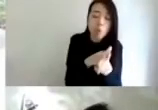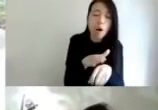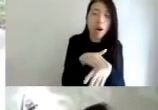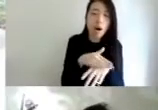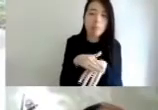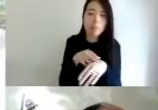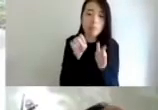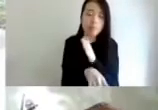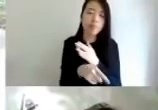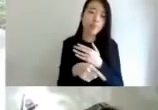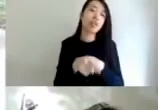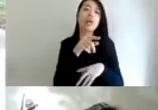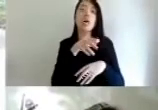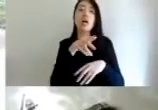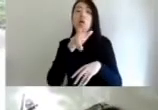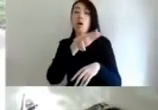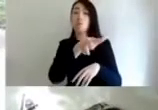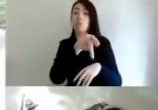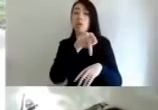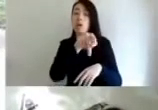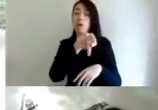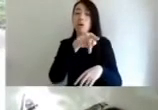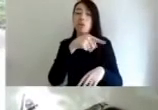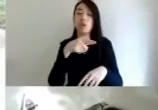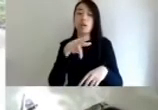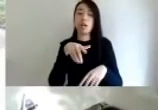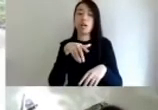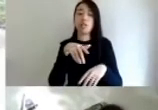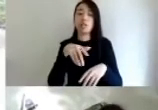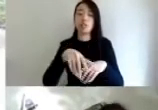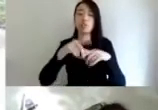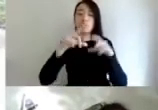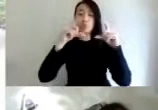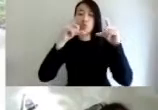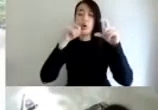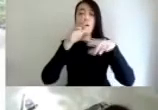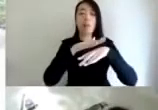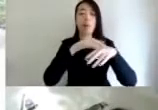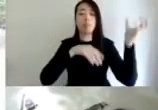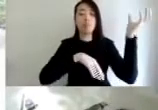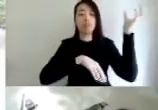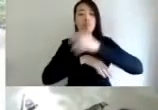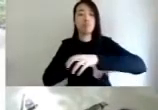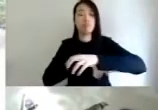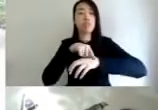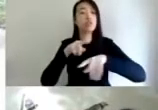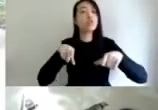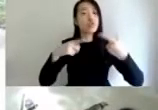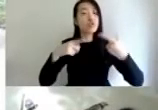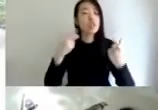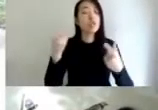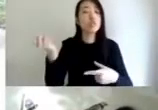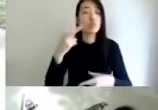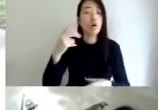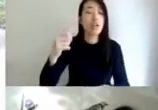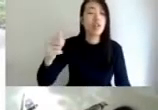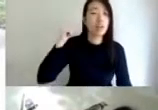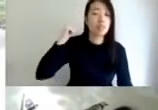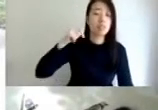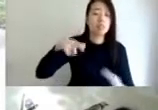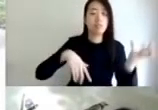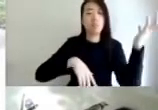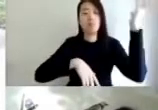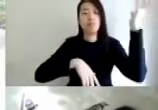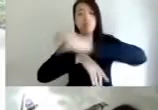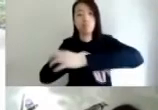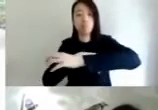我哋見到咧，熒光幕上面呢一幅相咧，就係頭先冧咗嗰棵樹啦。而佢後面呢一棵樹咧，就係喺